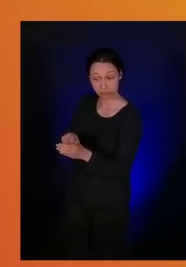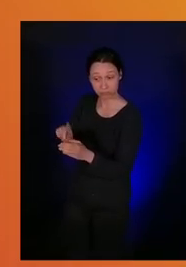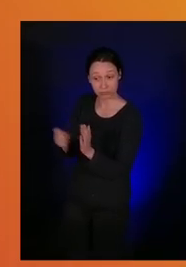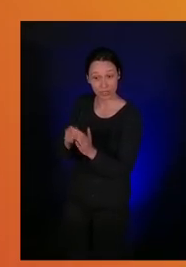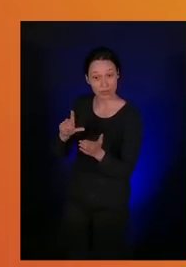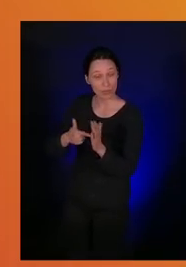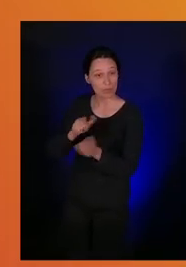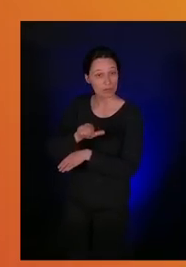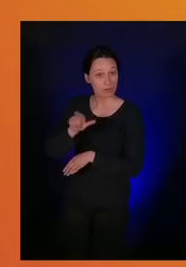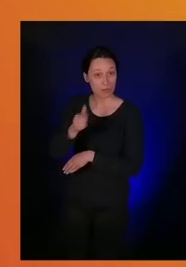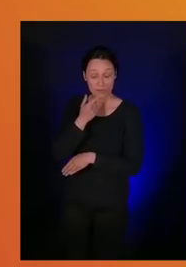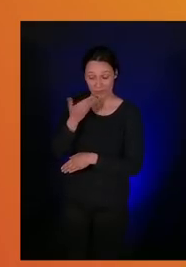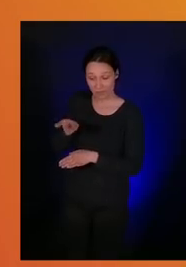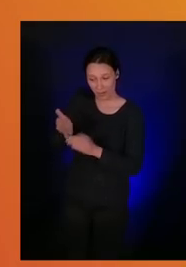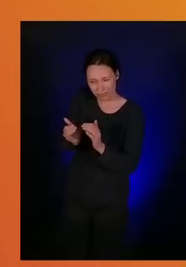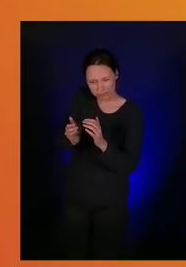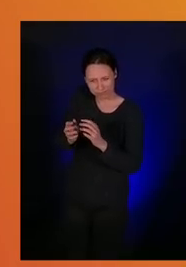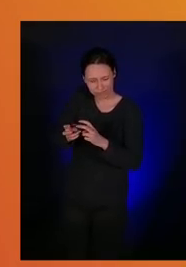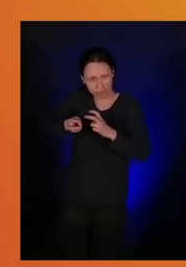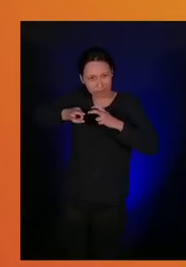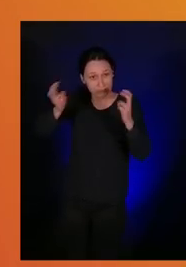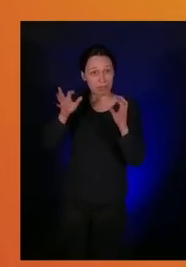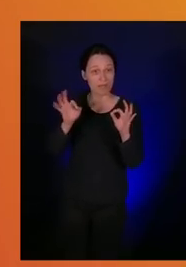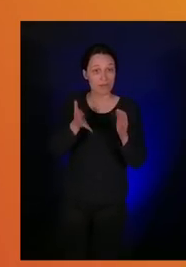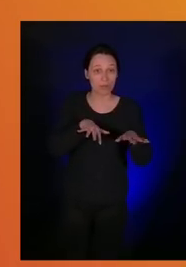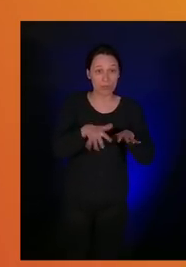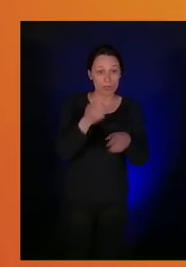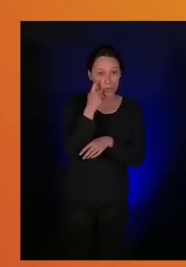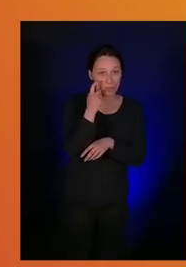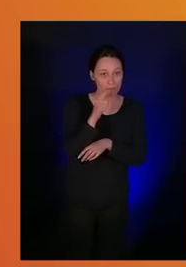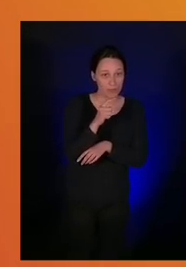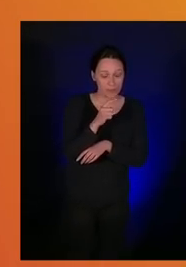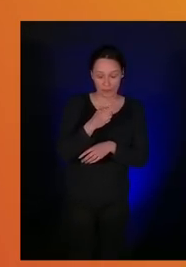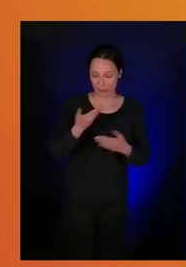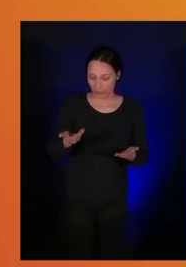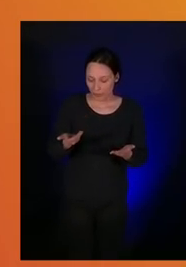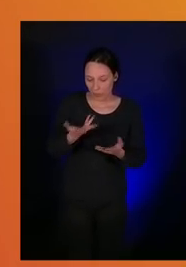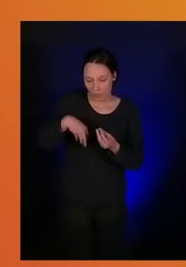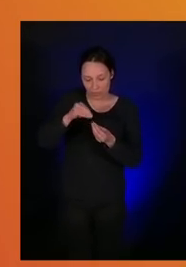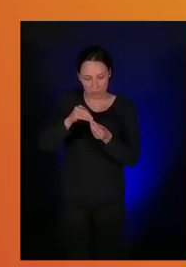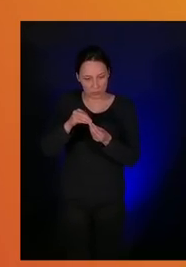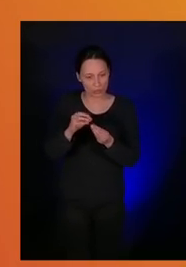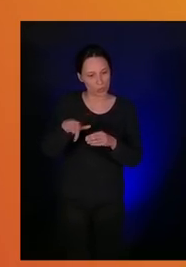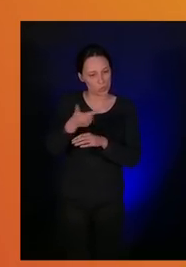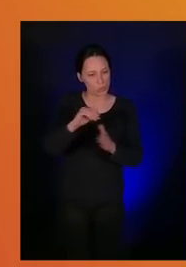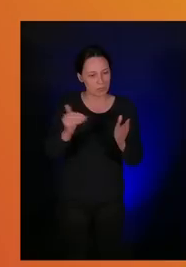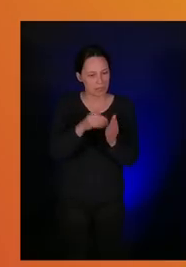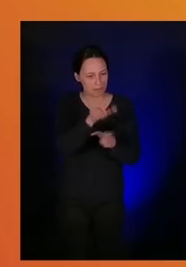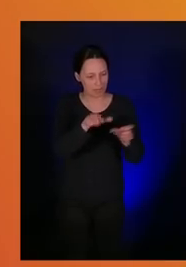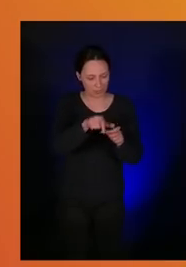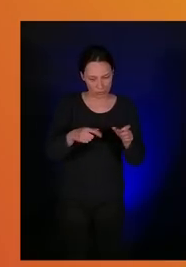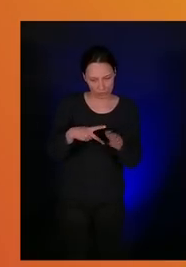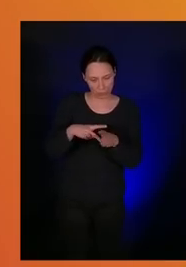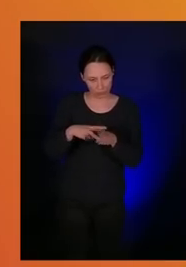chiffre très supérieur à la moyenne observée. Et plus de 12 000 l'ont fait au cours des deux premiers mois de cette année